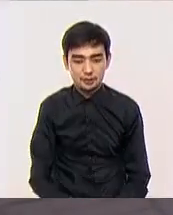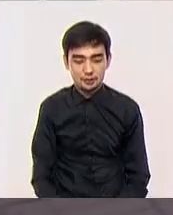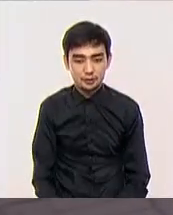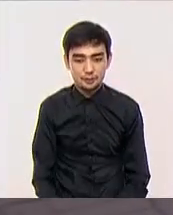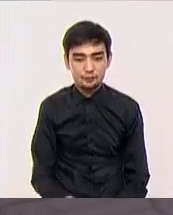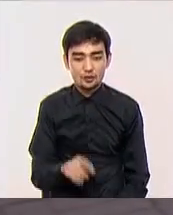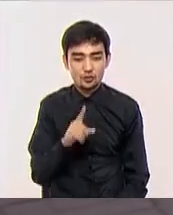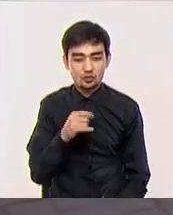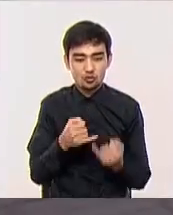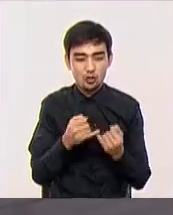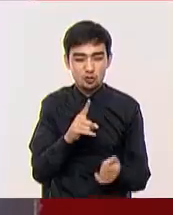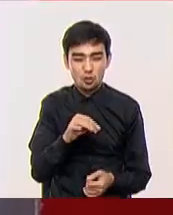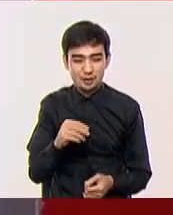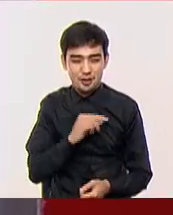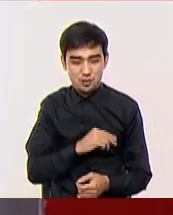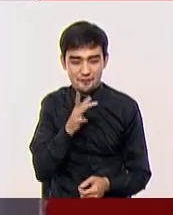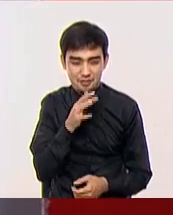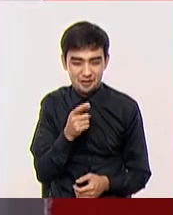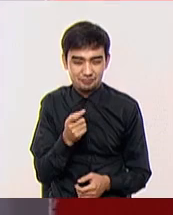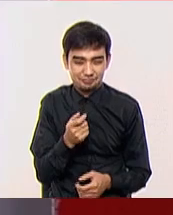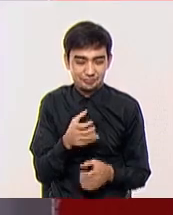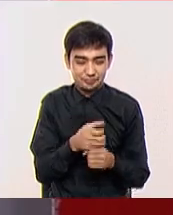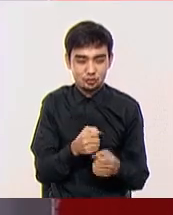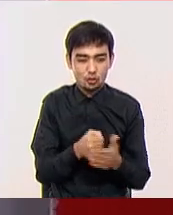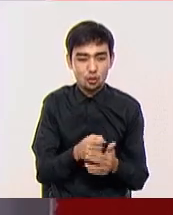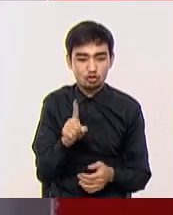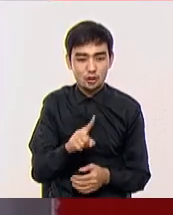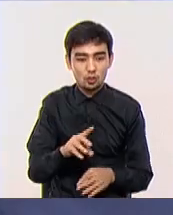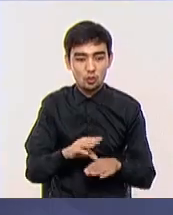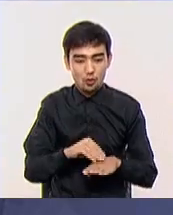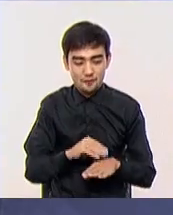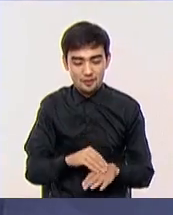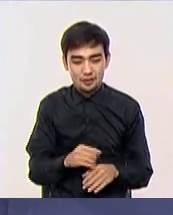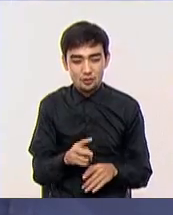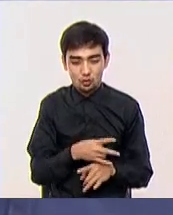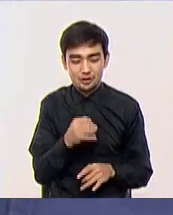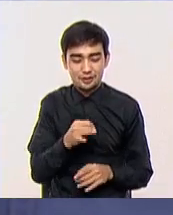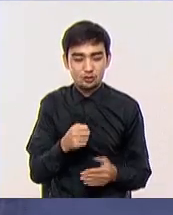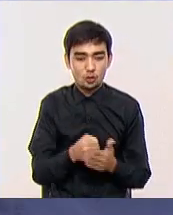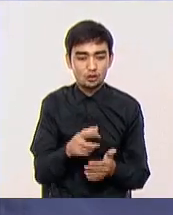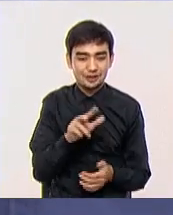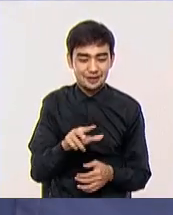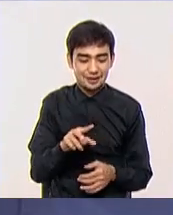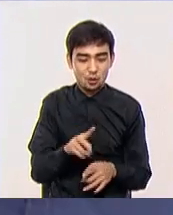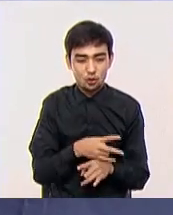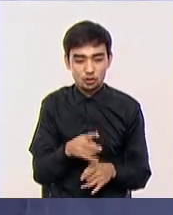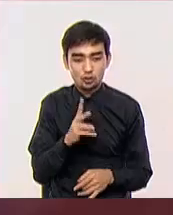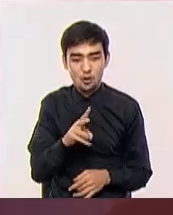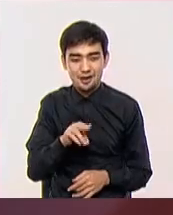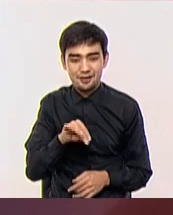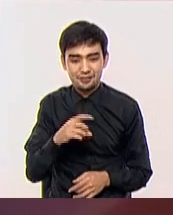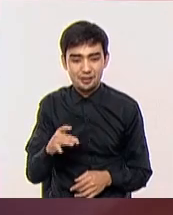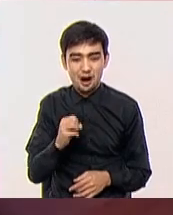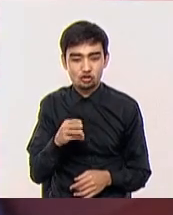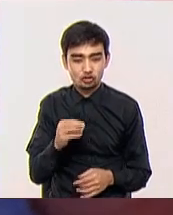В желтой зоне время работы немного ограничено. До 1 часа ночи в 7 и до 3 часов ночи для лидеров АШИК. Помимо